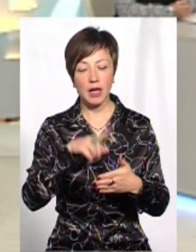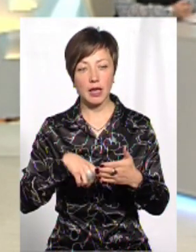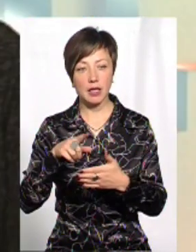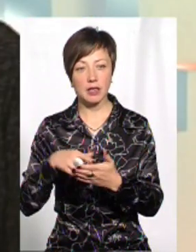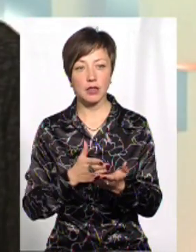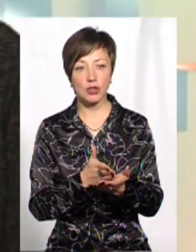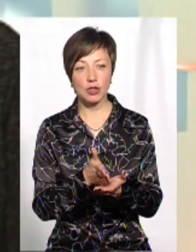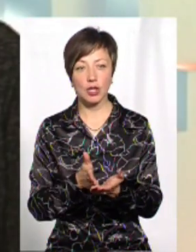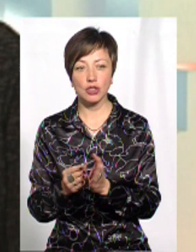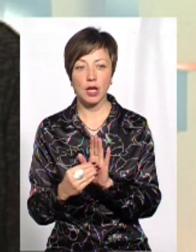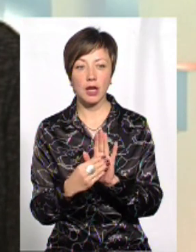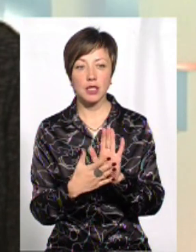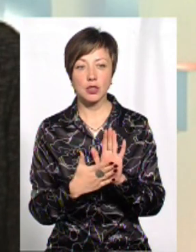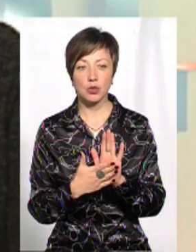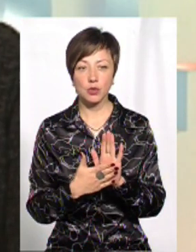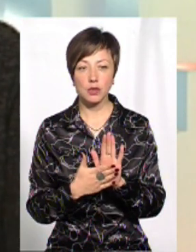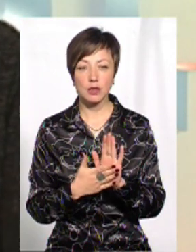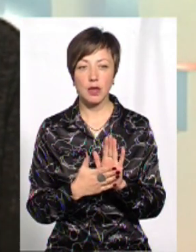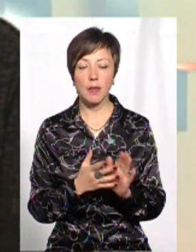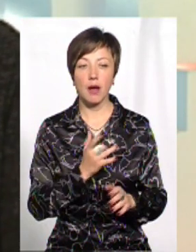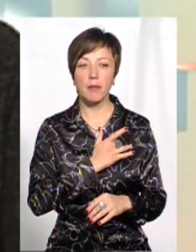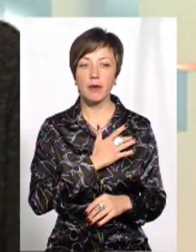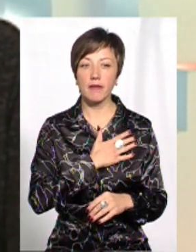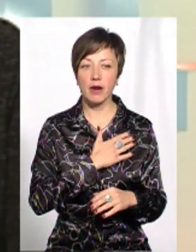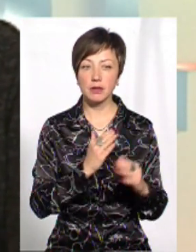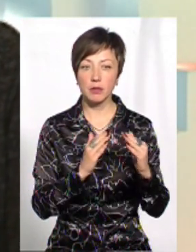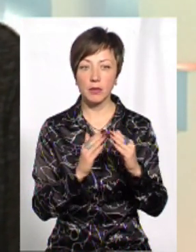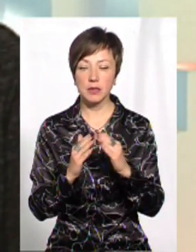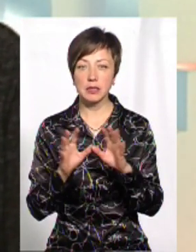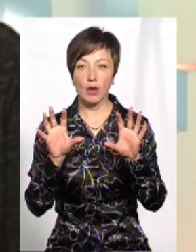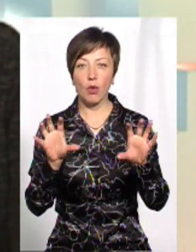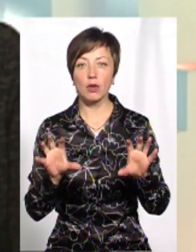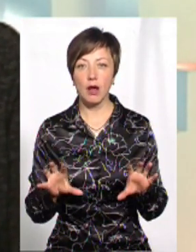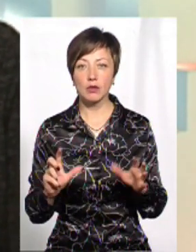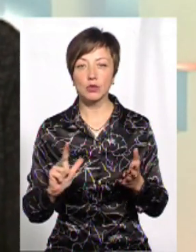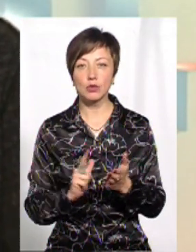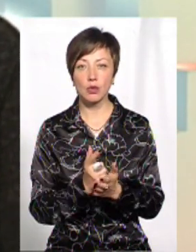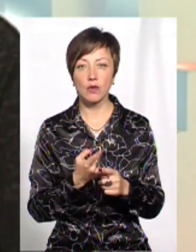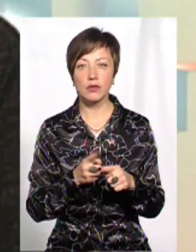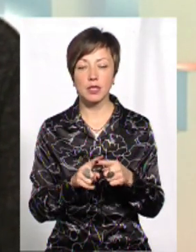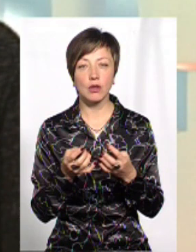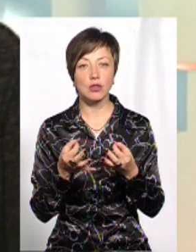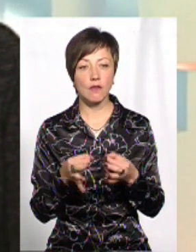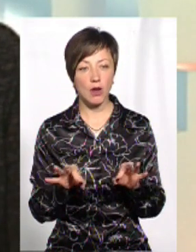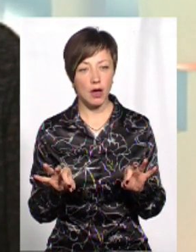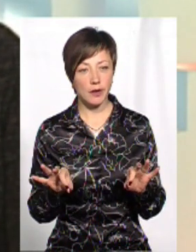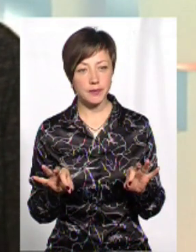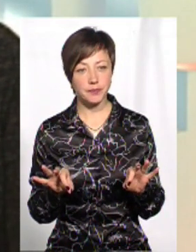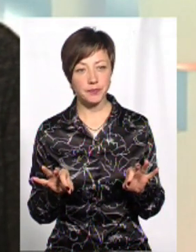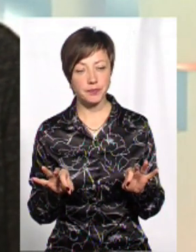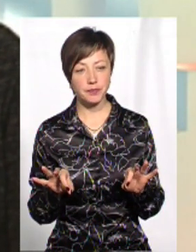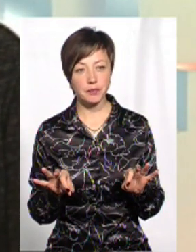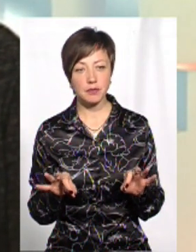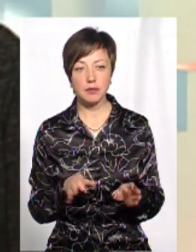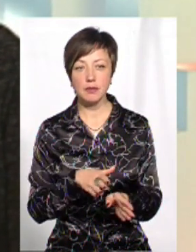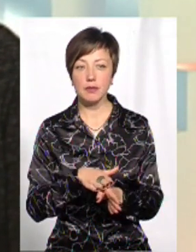течій реєструються на приватних помешканнях, тому що законодавство, то, знову ж таки, це дозволяє.